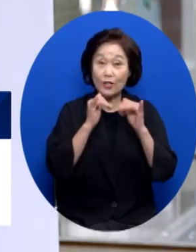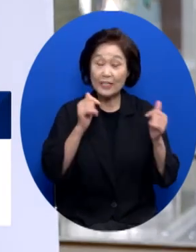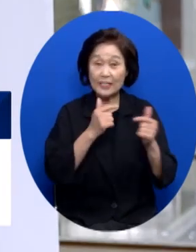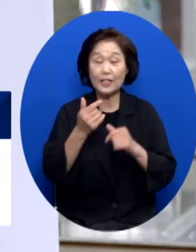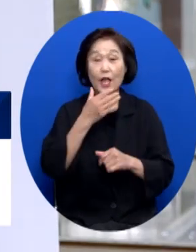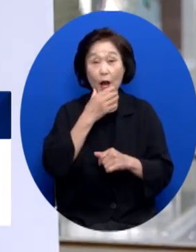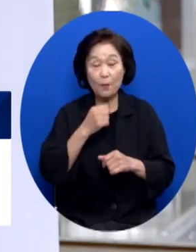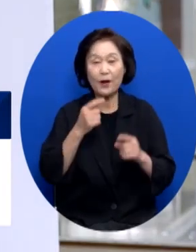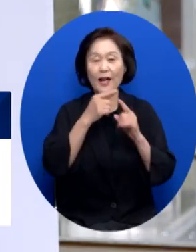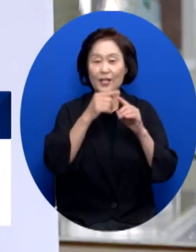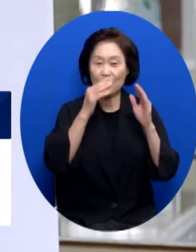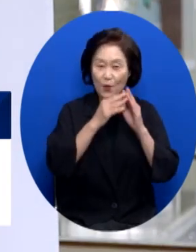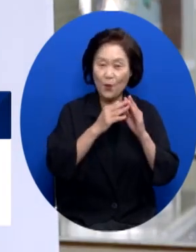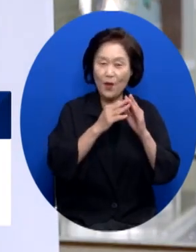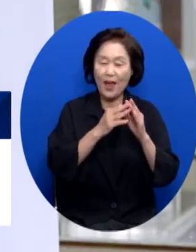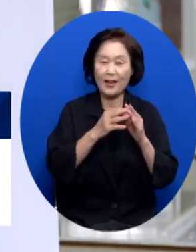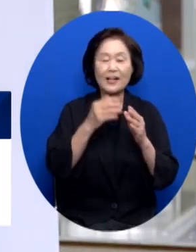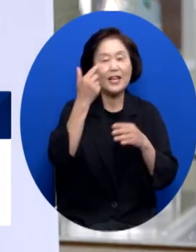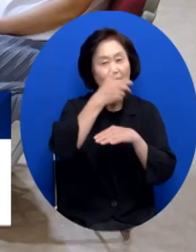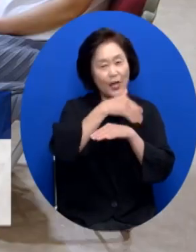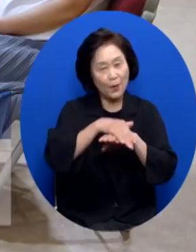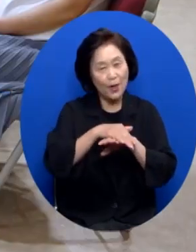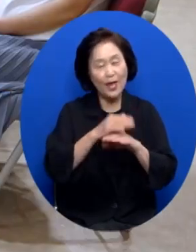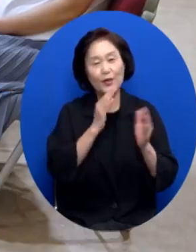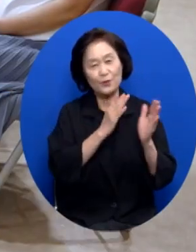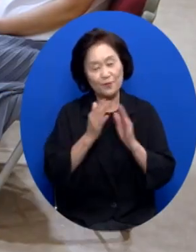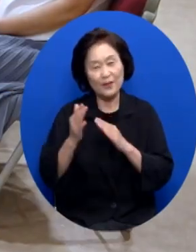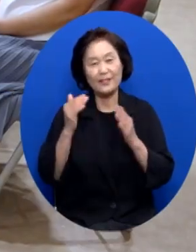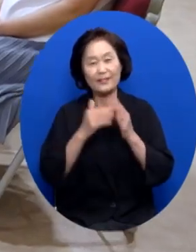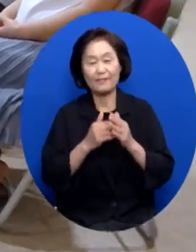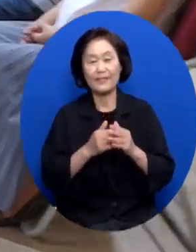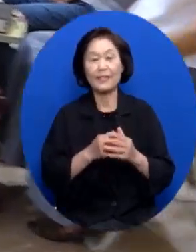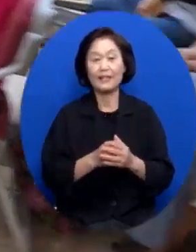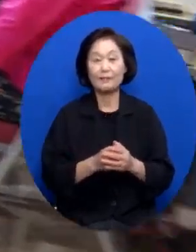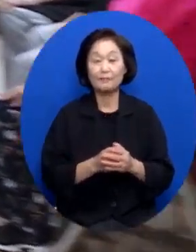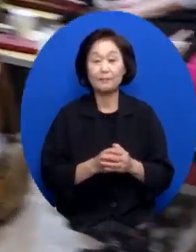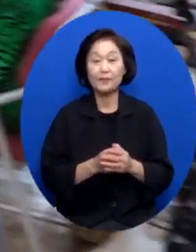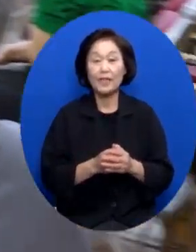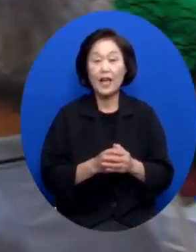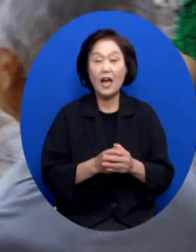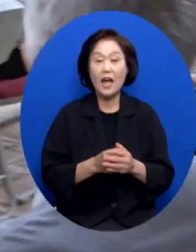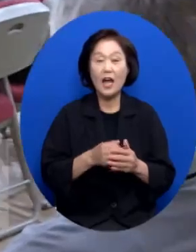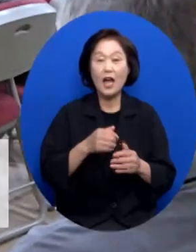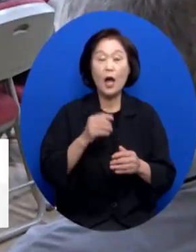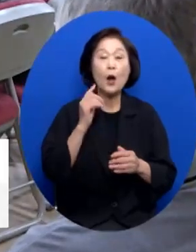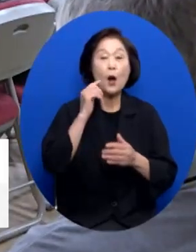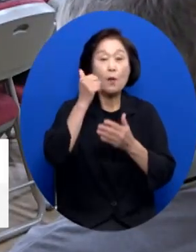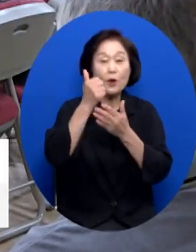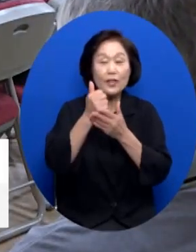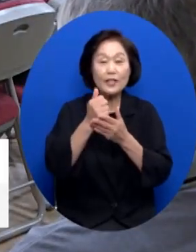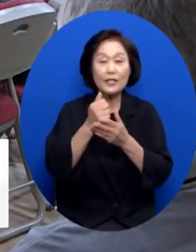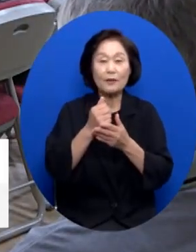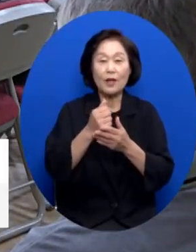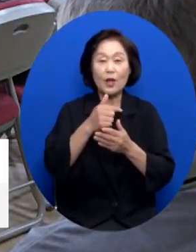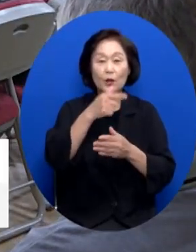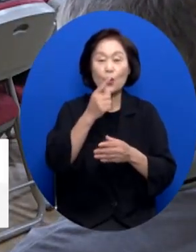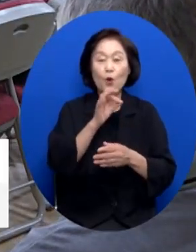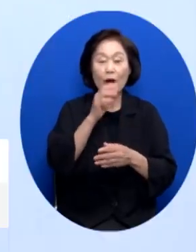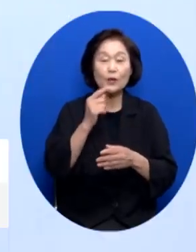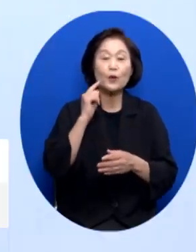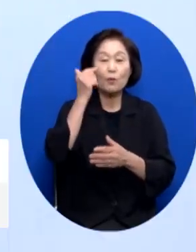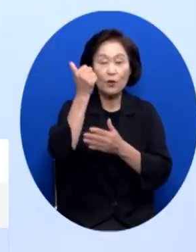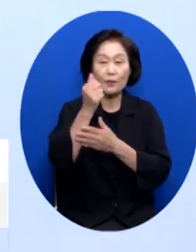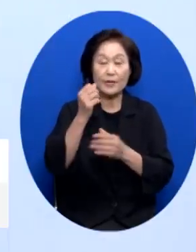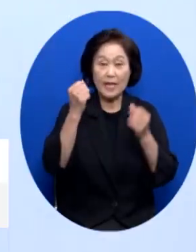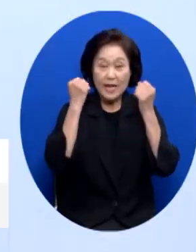어르신 성경학교를 계획하고 준비됐습니다. 어르신 성경학교에선 노한우 목사의 건강특강과 교정, 이경미